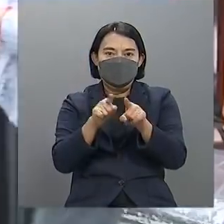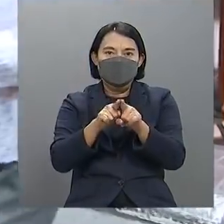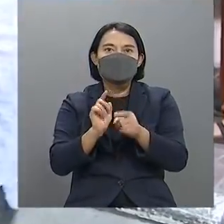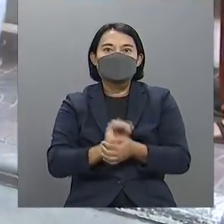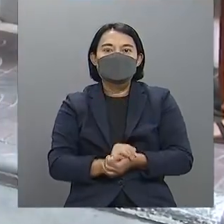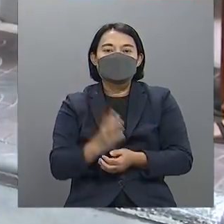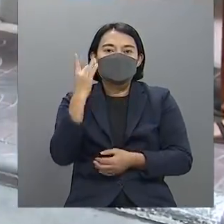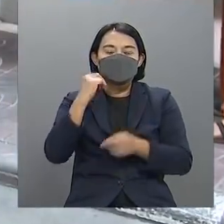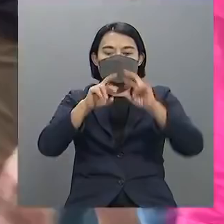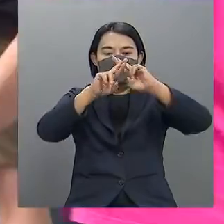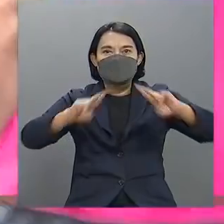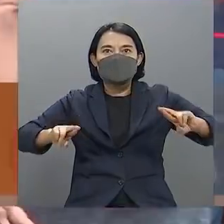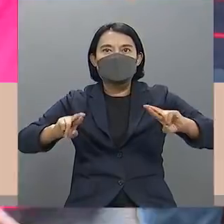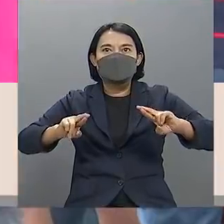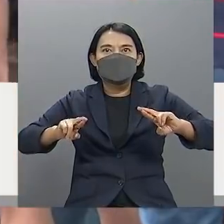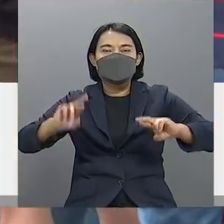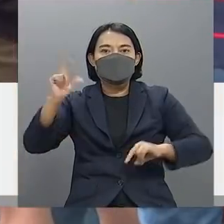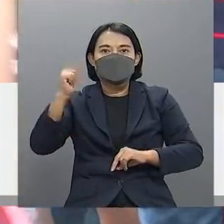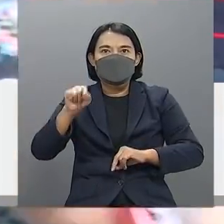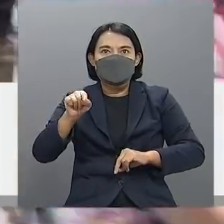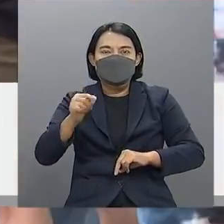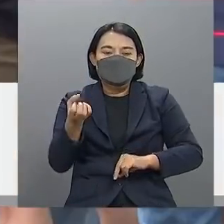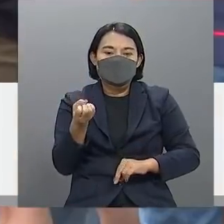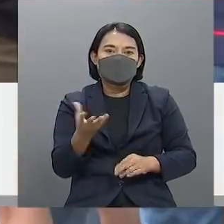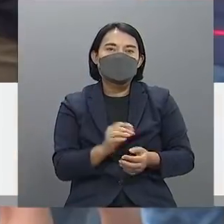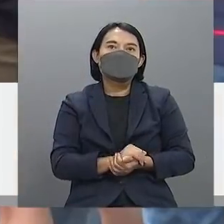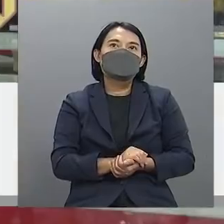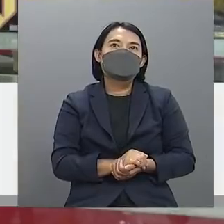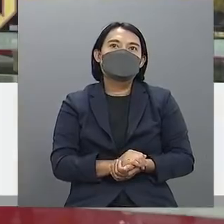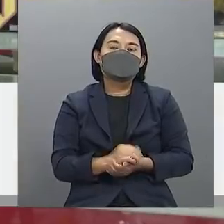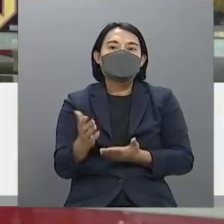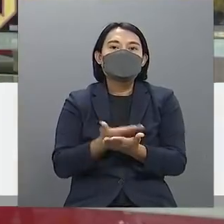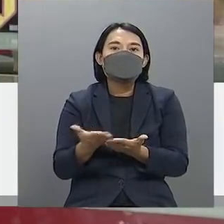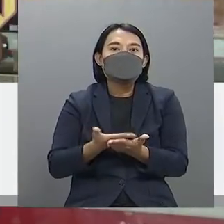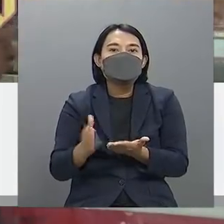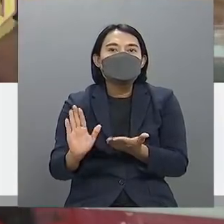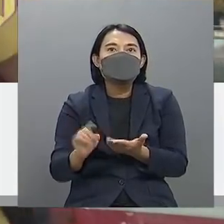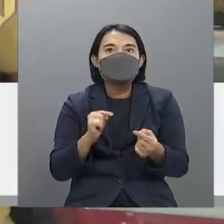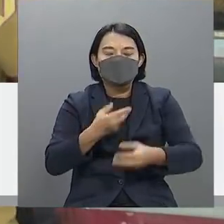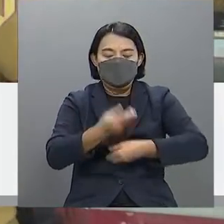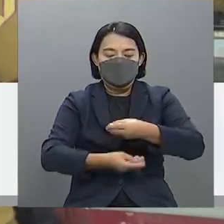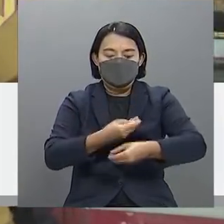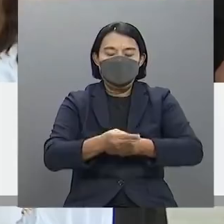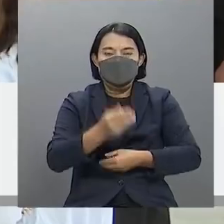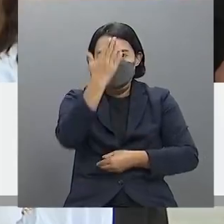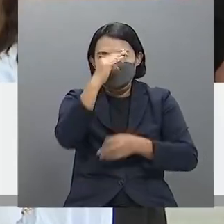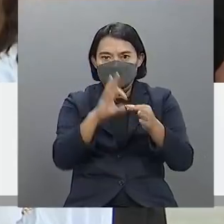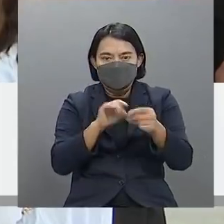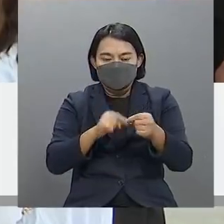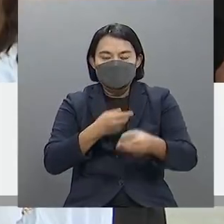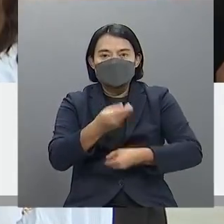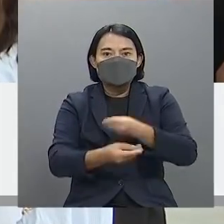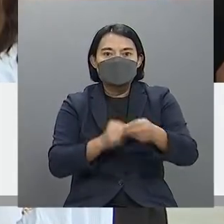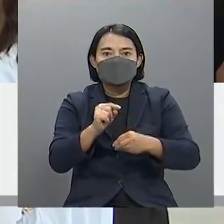าวราชแน่นขนาดเลยค่ะคุณผู้ชมไม่ได้ไปซื้อนะคะไปขาย เพราะจะไปรับส่วนต่างเฉลี่ยบาทละ